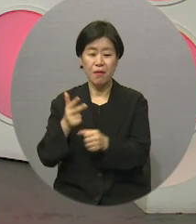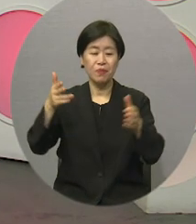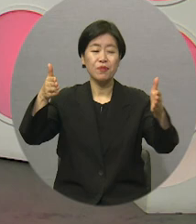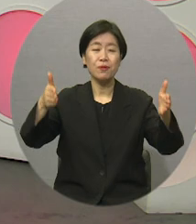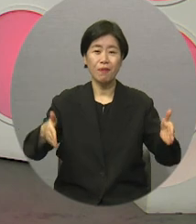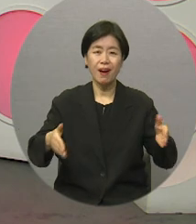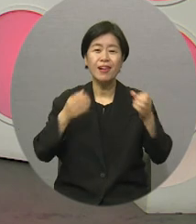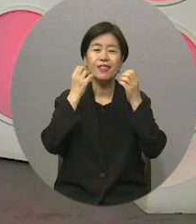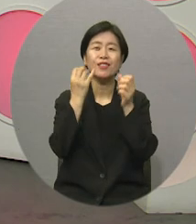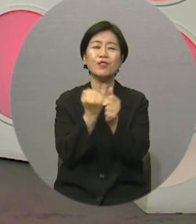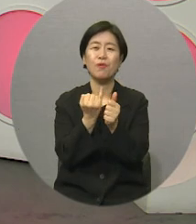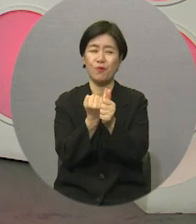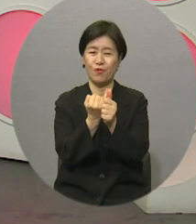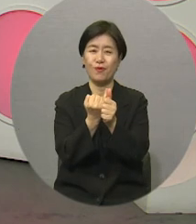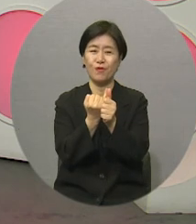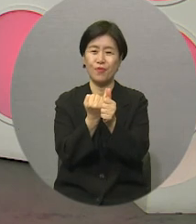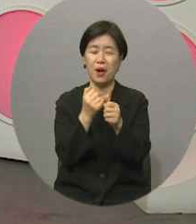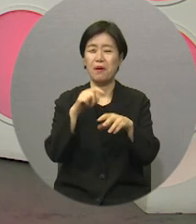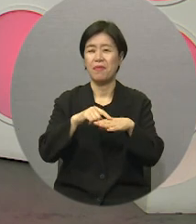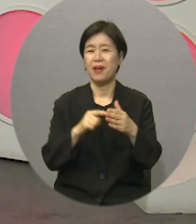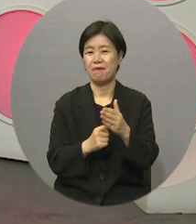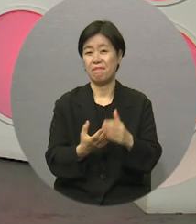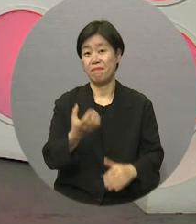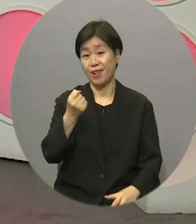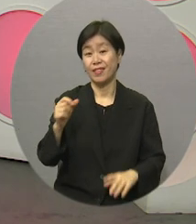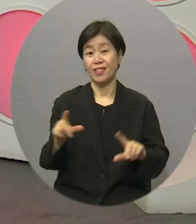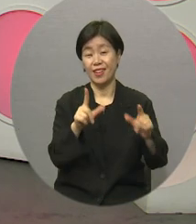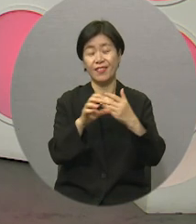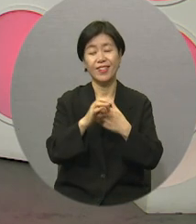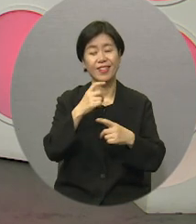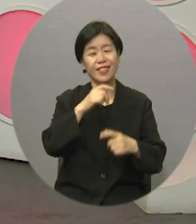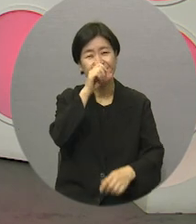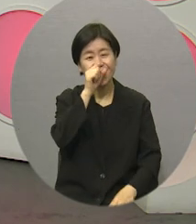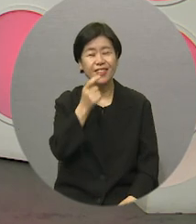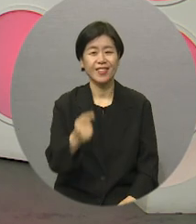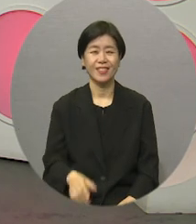처음 초심으로 한번 돌아가서 이런 노력들을 해보면 얼마나 더 좋을까 싶습니다. 예.